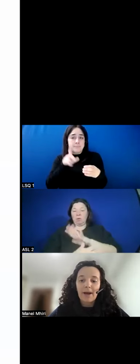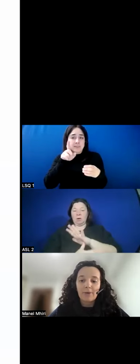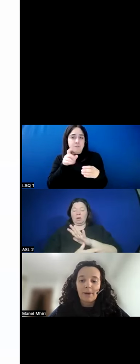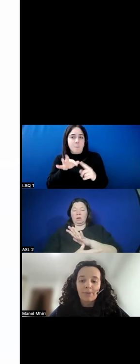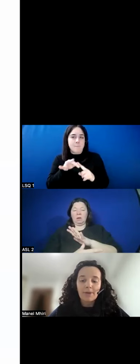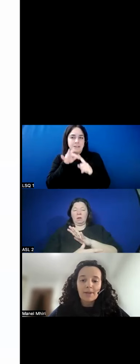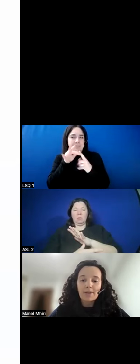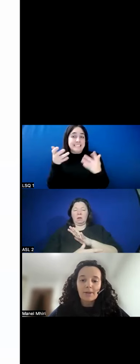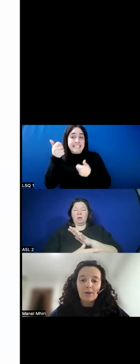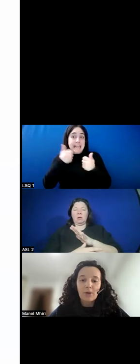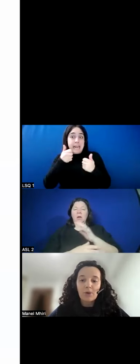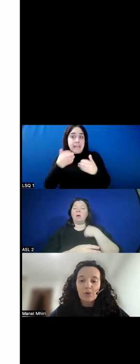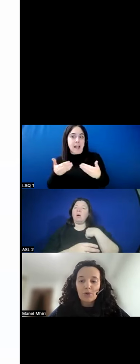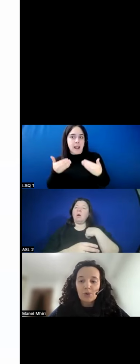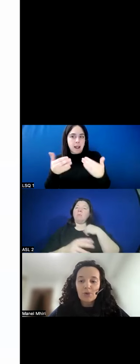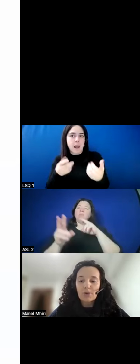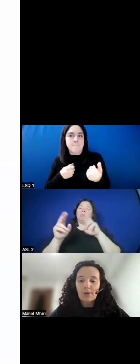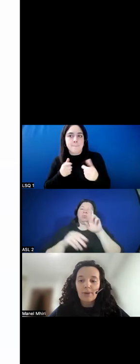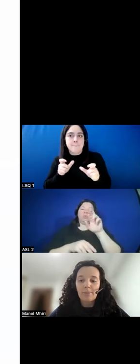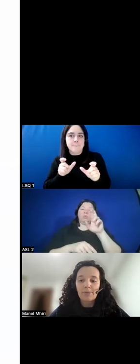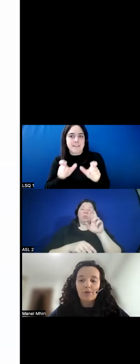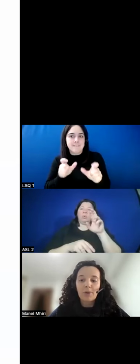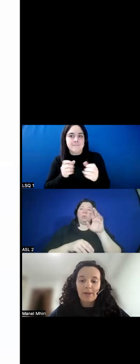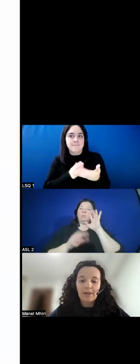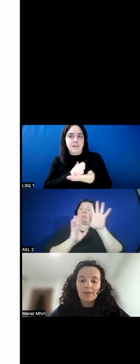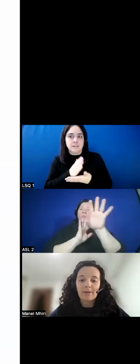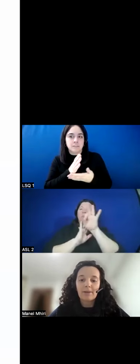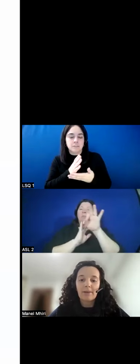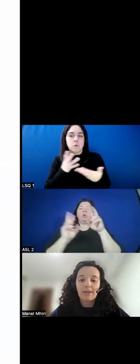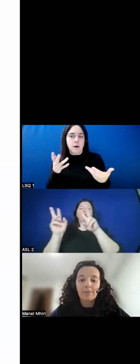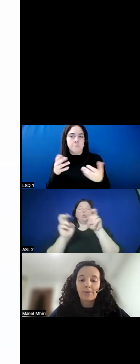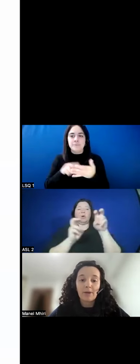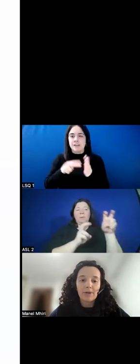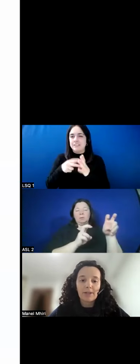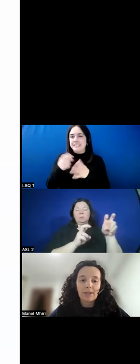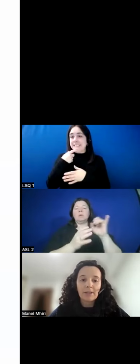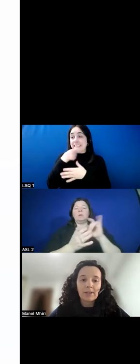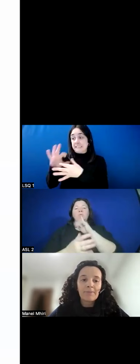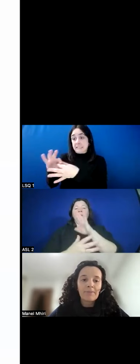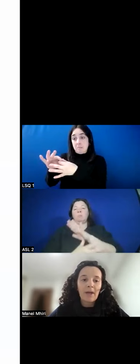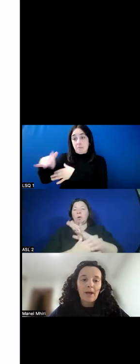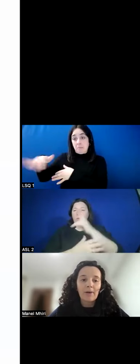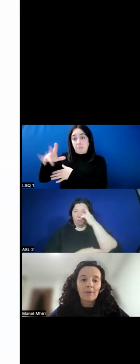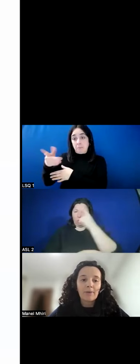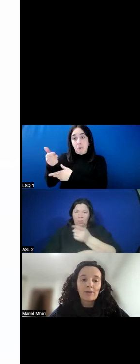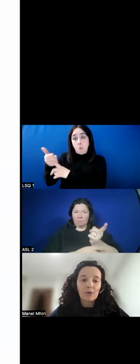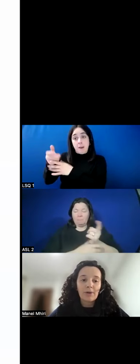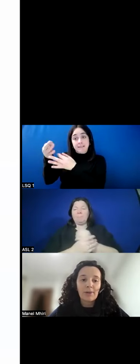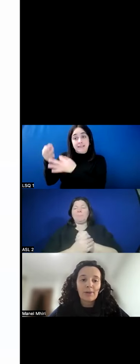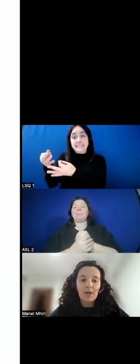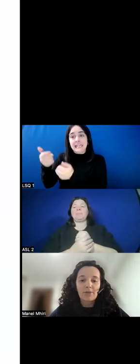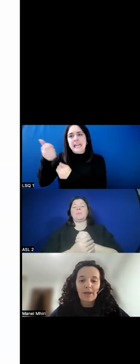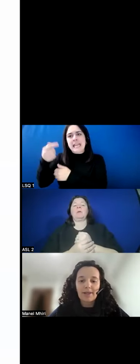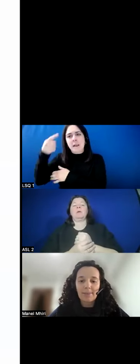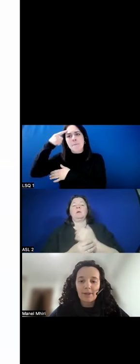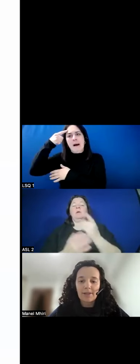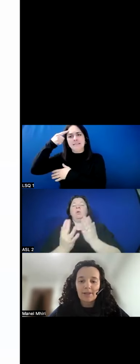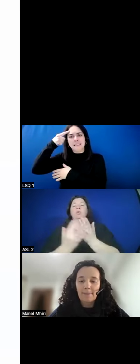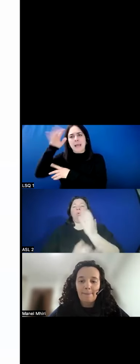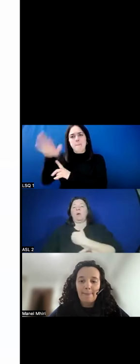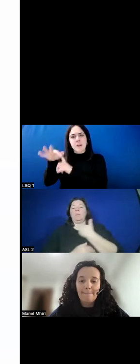droits. Ces priorités sont guidées par nos membres qui choisissent les domaines qui deviennent nos